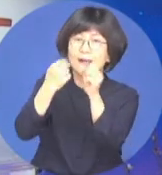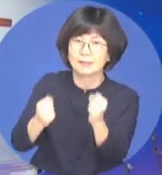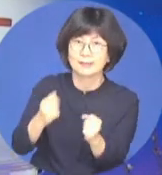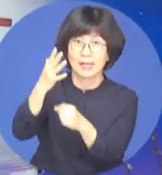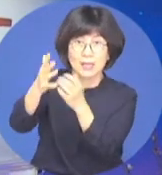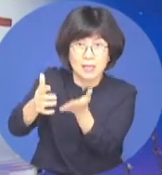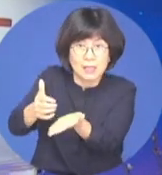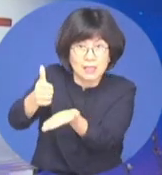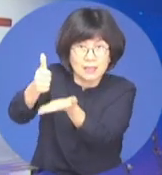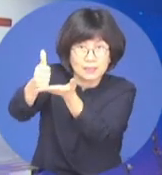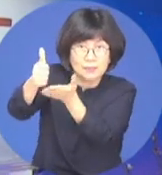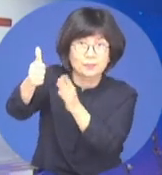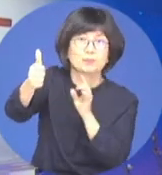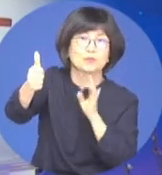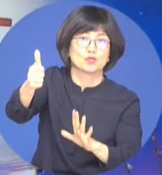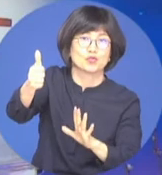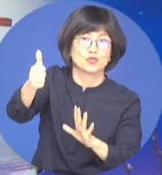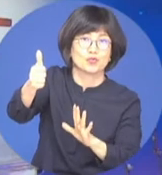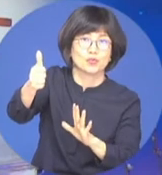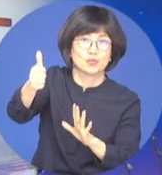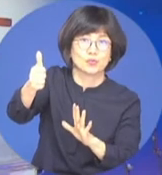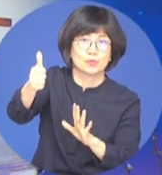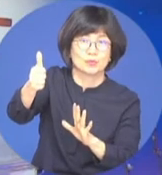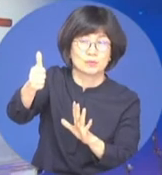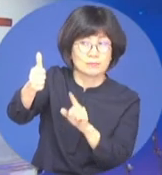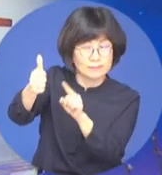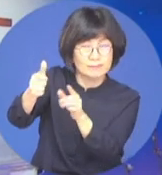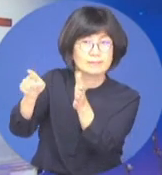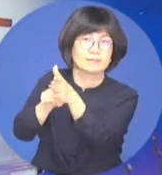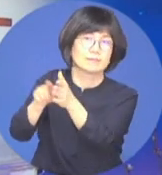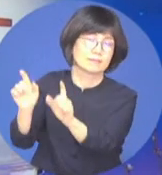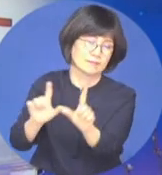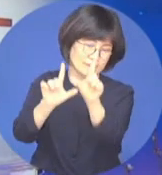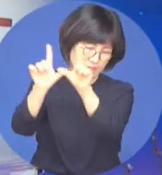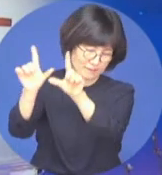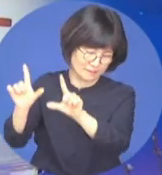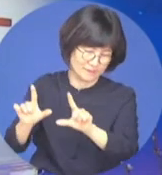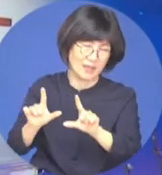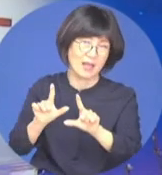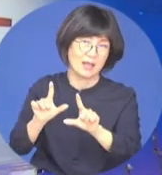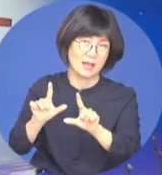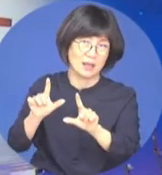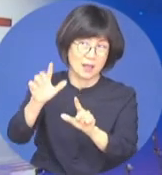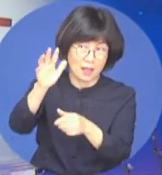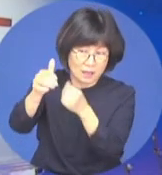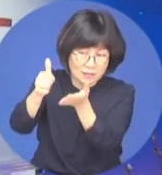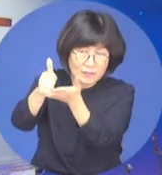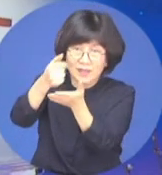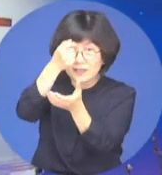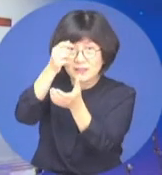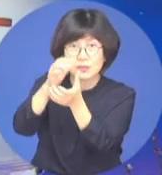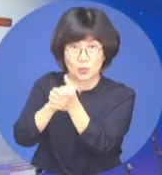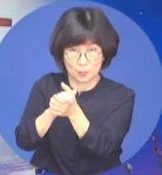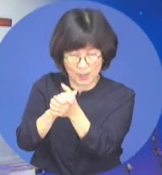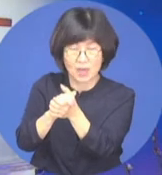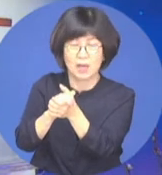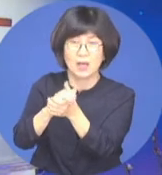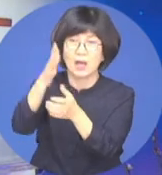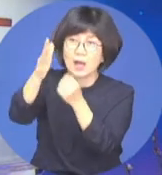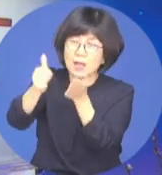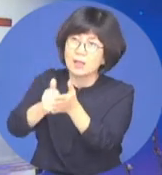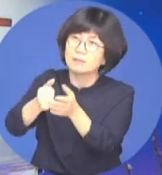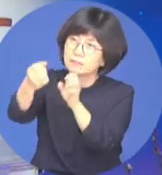나의 하나님이다. 나는 그 하나님만 믿고 살리라. 그 하나님께 기도하며 그 하나님의 응답을